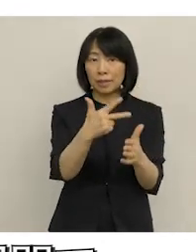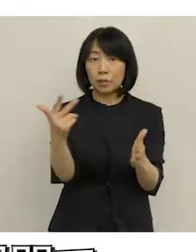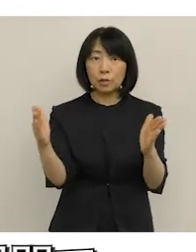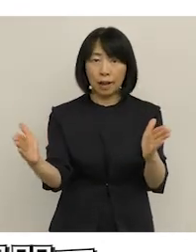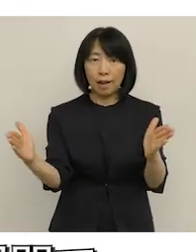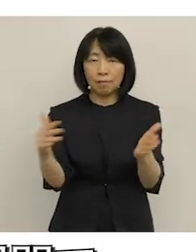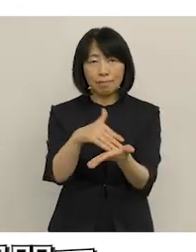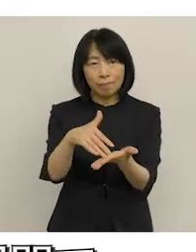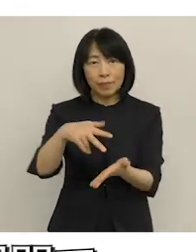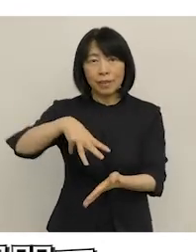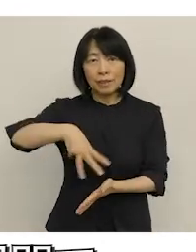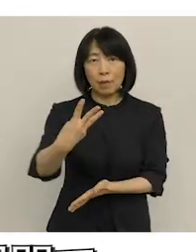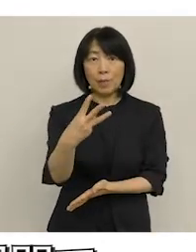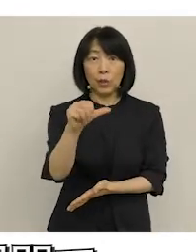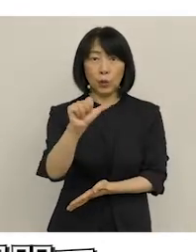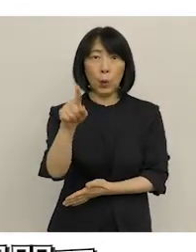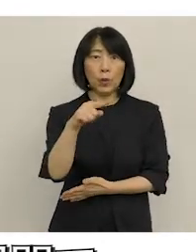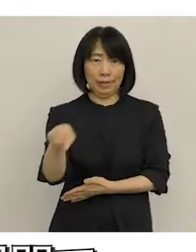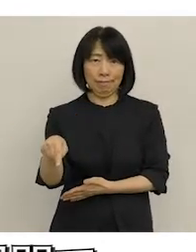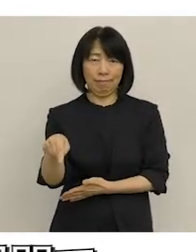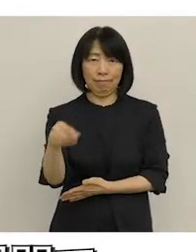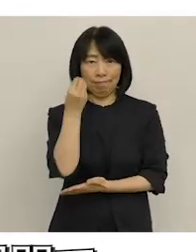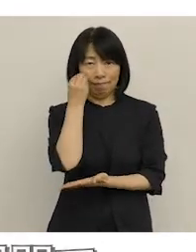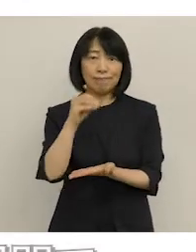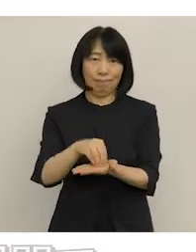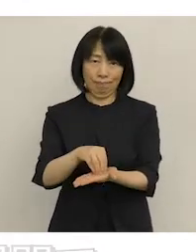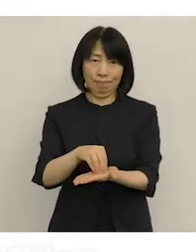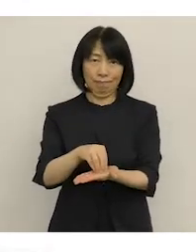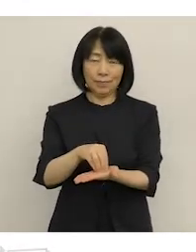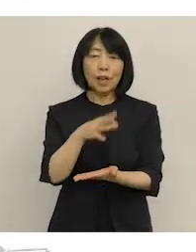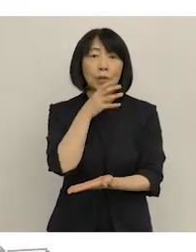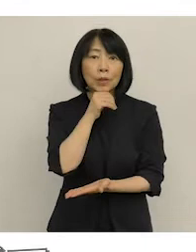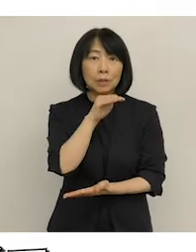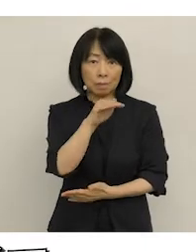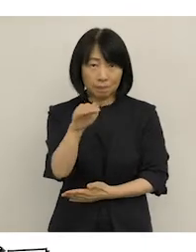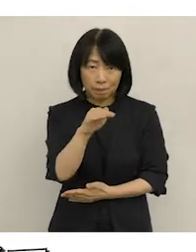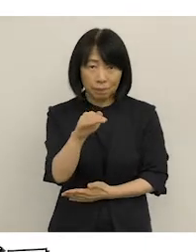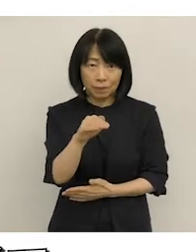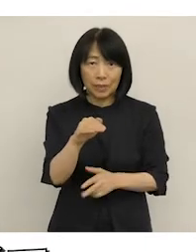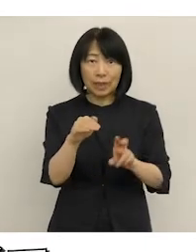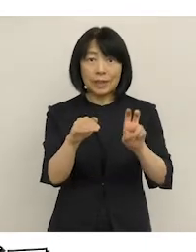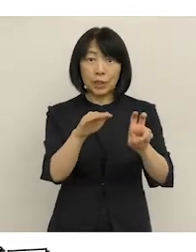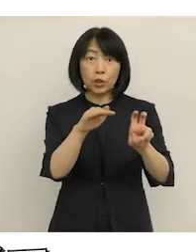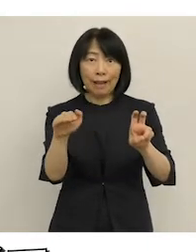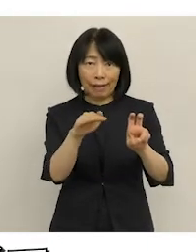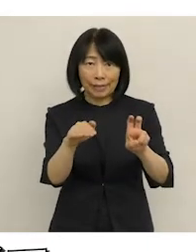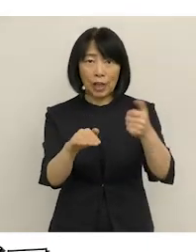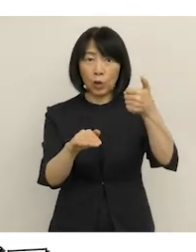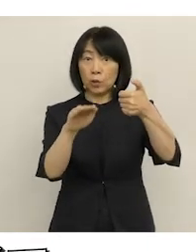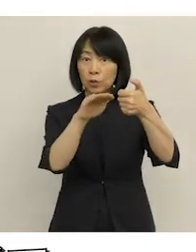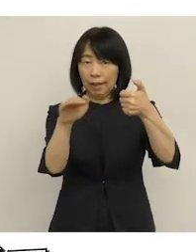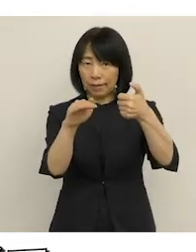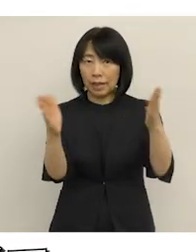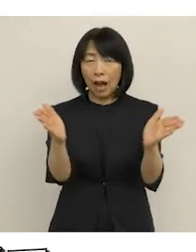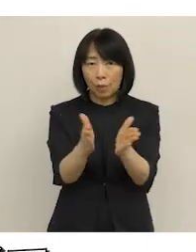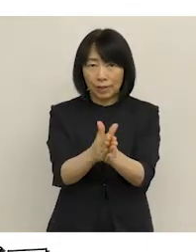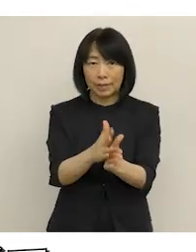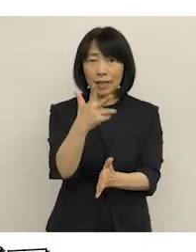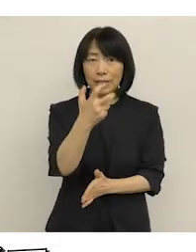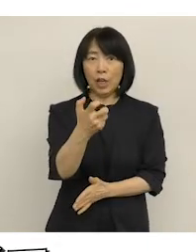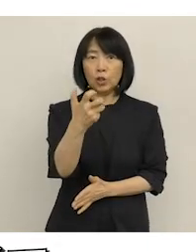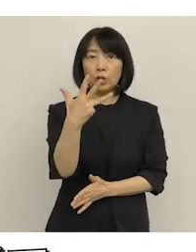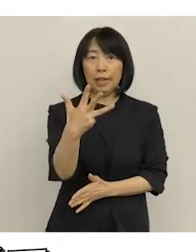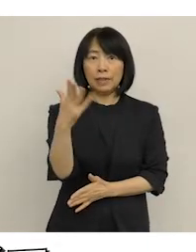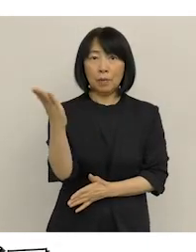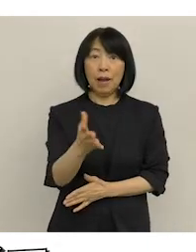の1週間で305名が確認されています。年代別では20代から50代が